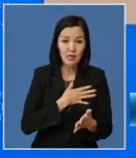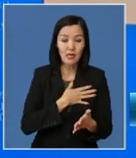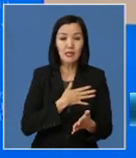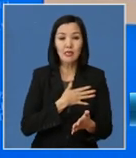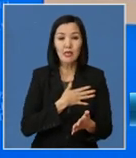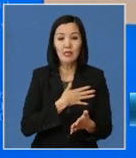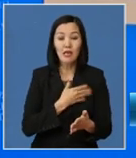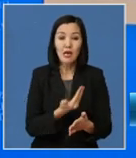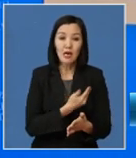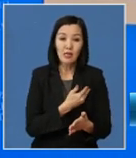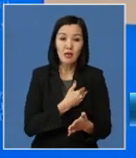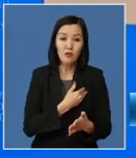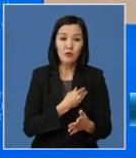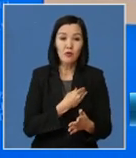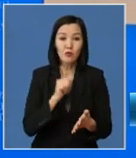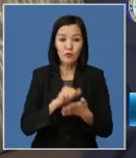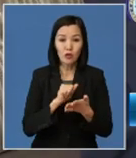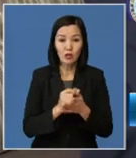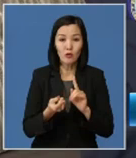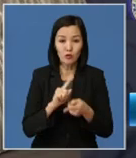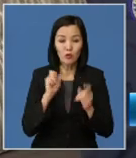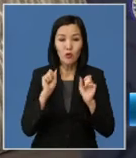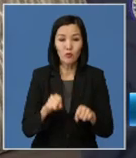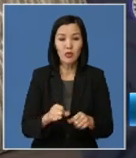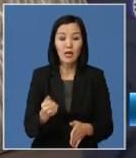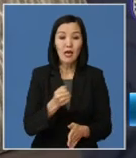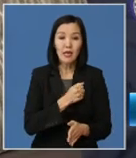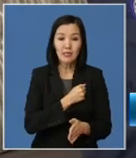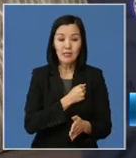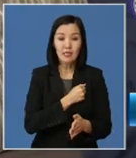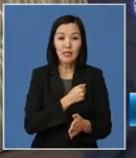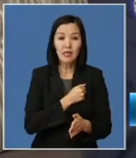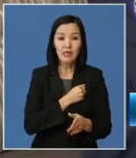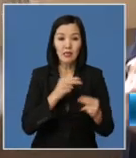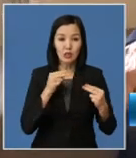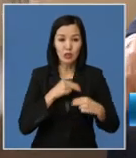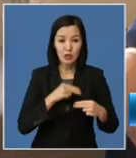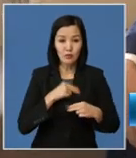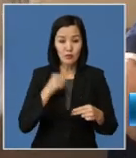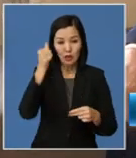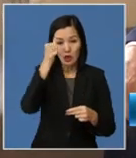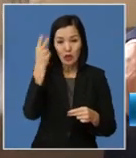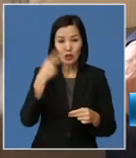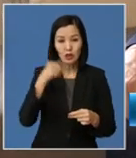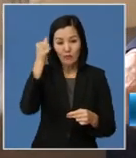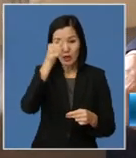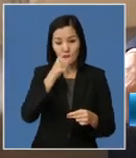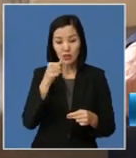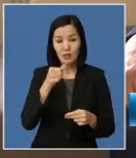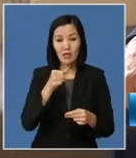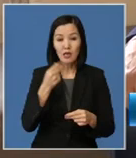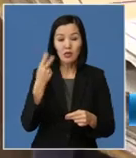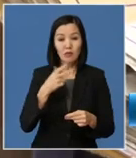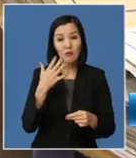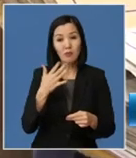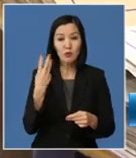қалаған уақытында рәсімдеуге құқылы. Ал әскери өтілі 20 жылдан асқан зейнеткерлер үшін жағдай басқаша. Олар мемлекет тарапынан